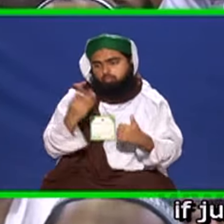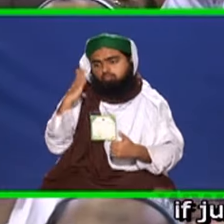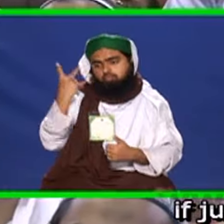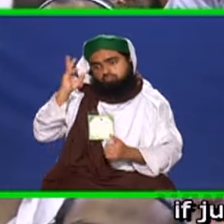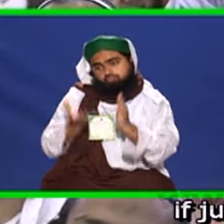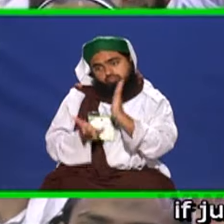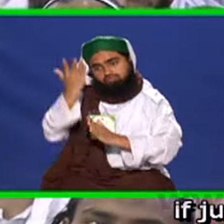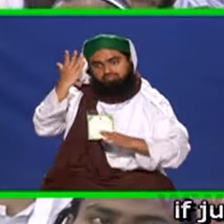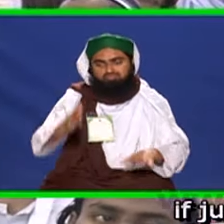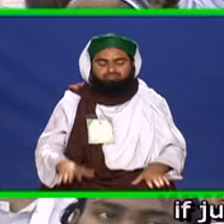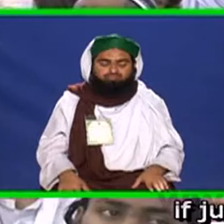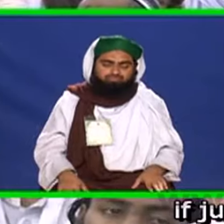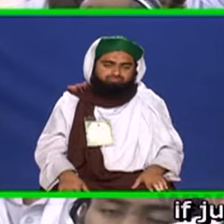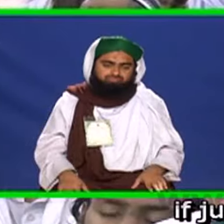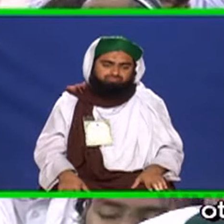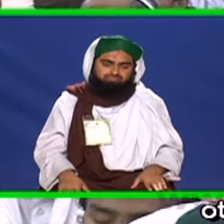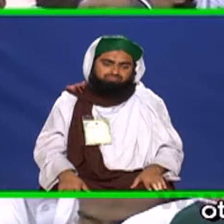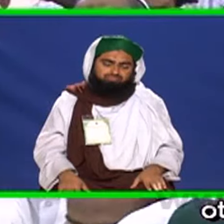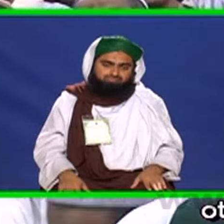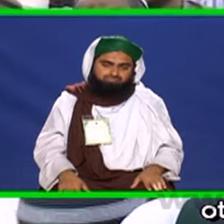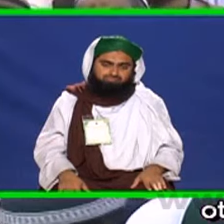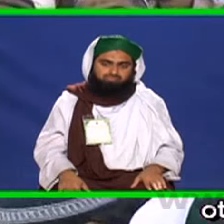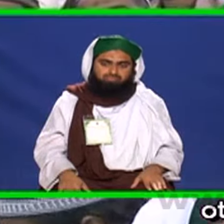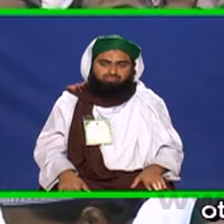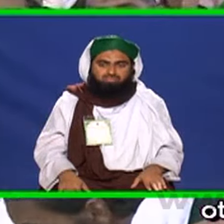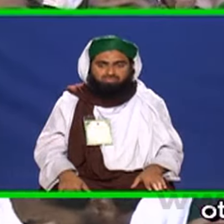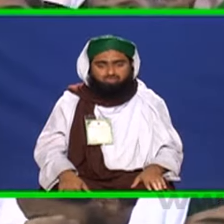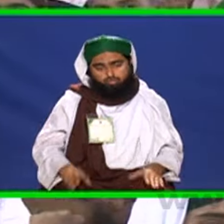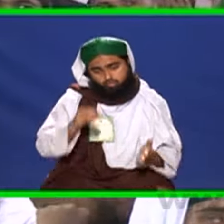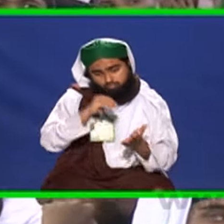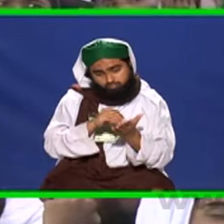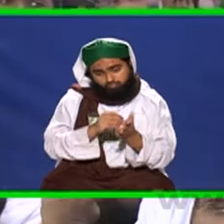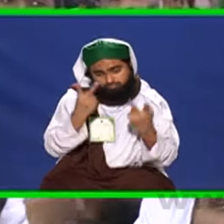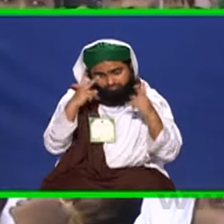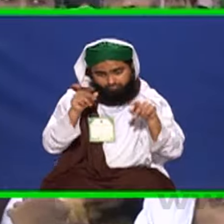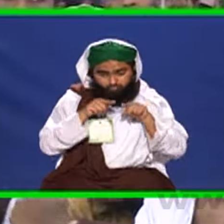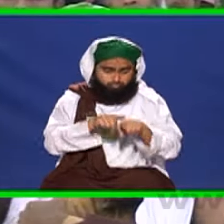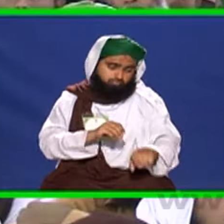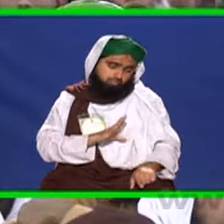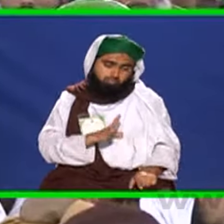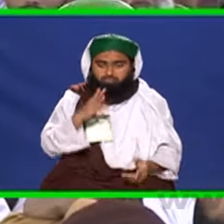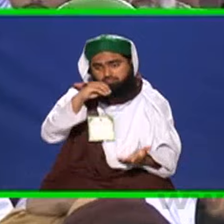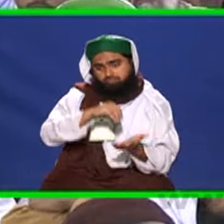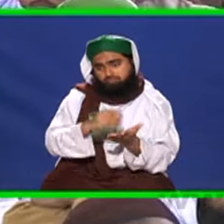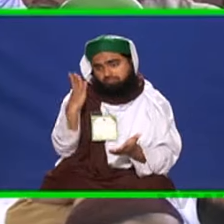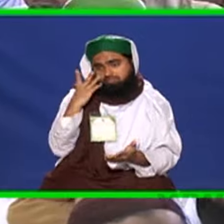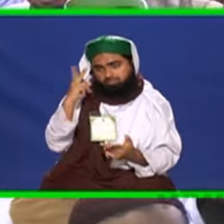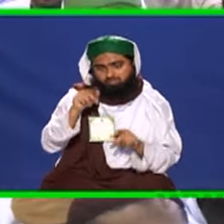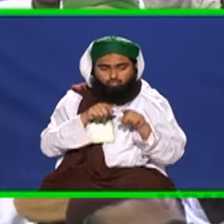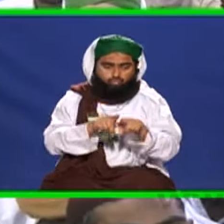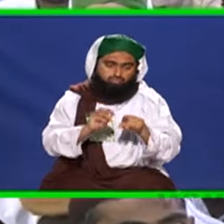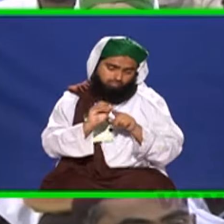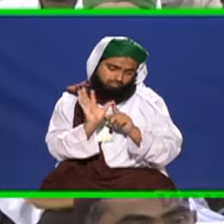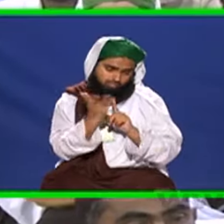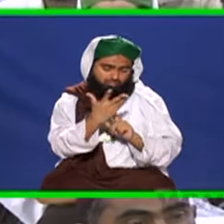70 رکعتوں سے زیادہ ثواب ملے گا، ورنہ 2 ہی کا ثواب ملے گا. وہ بڑے فضائل ہیں، سنتیں، تو اس سنت